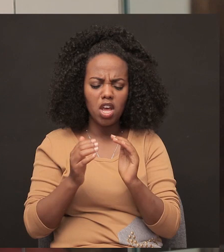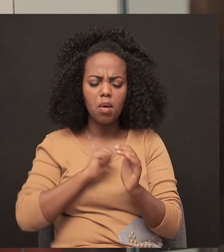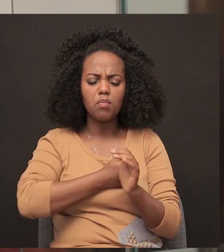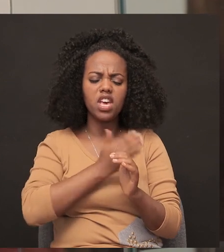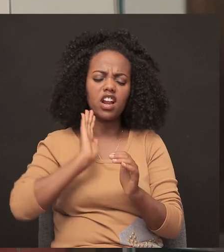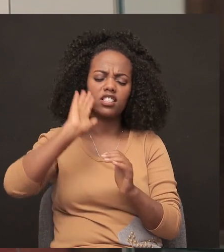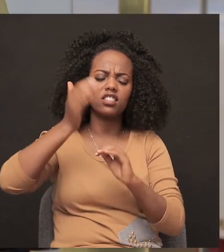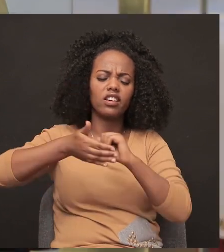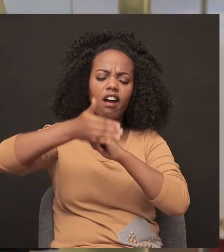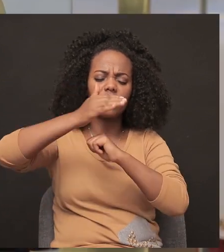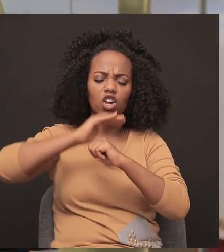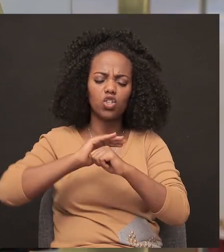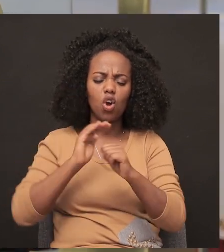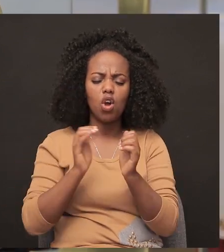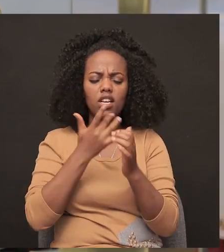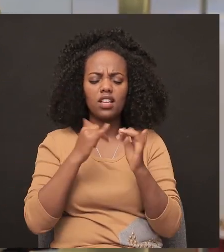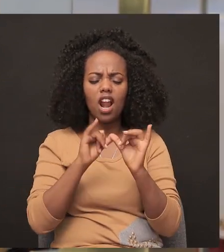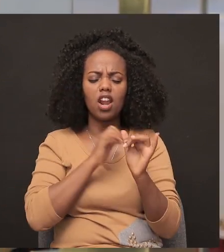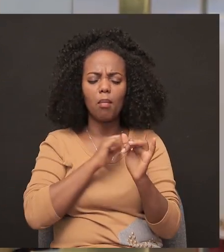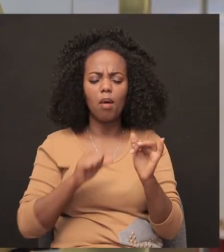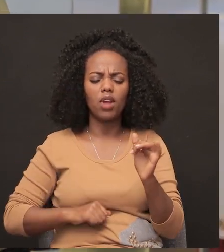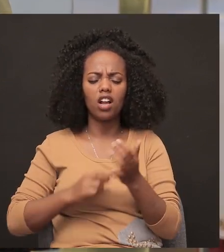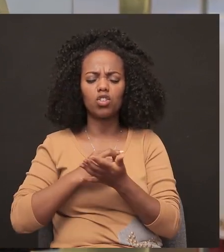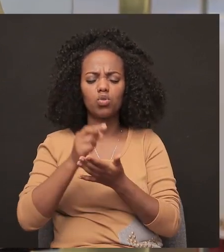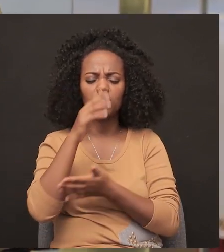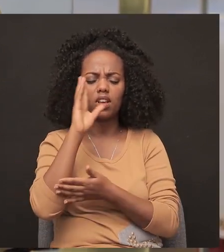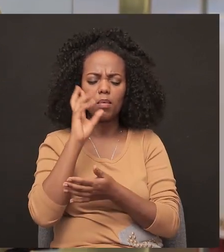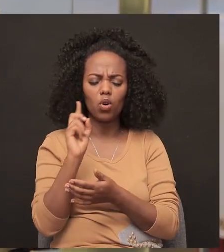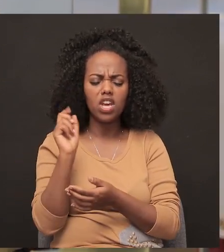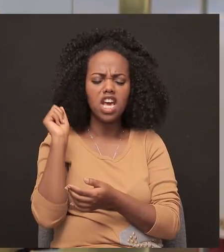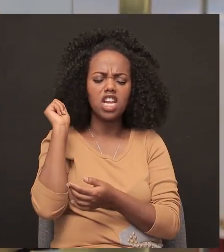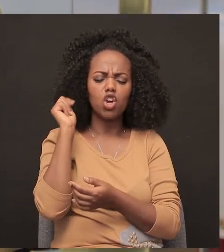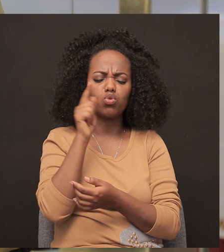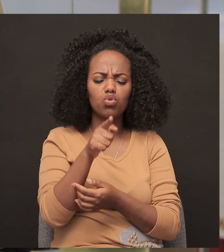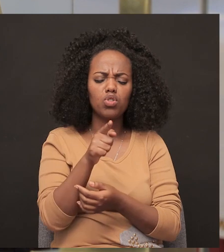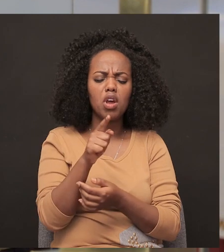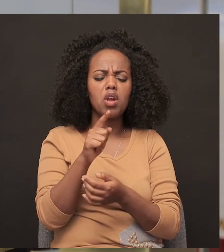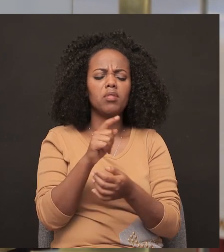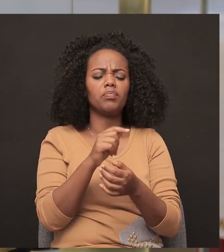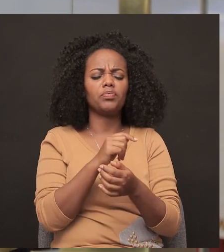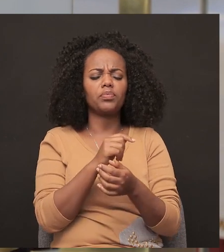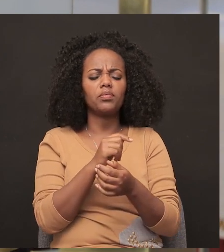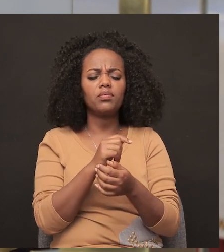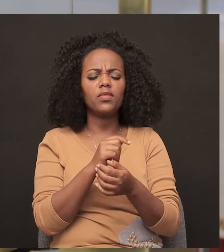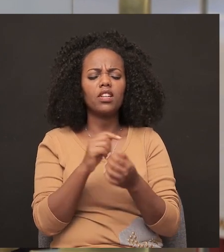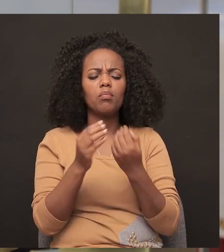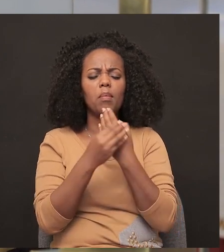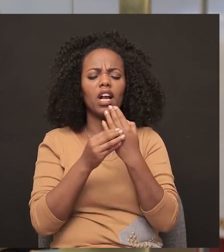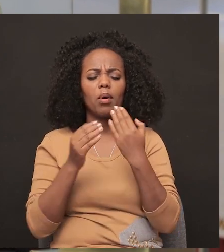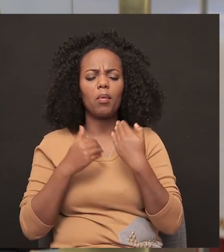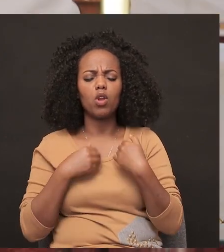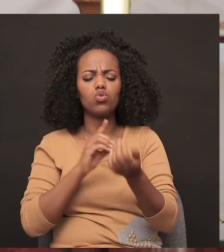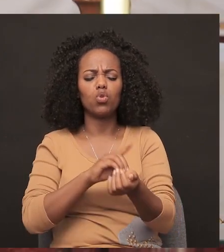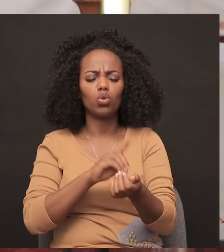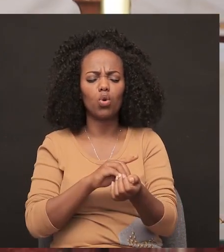ምህረትህ ይጋርዳቸው የዘላለም አምላክ ቅዱስ እግዚአብሔር ሆይ ነርሱን በማከም ላይ ያሉ የህክምና ባለሙያዎቻችንን